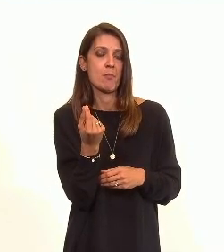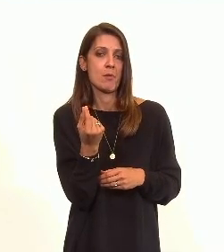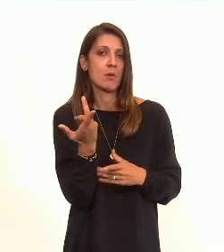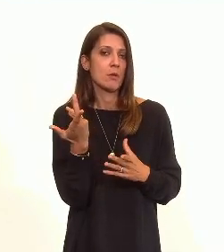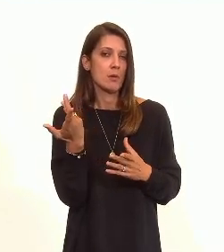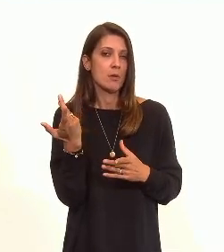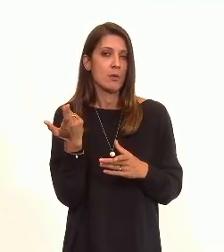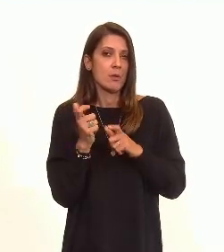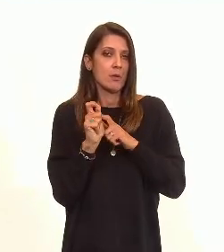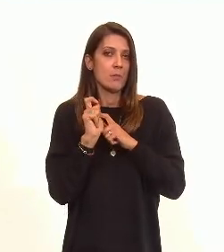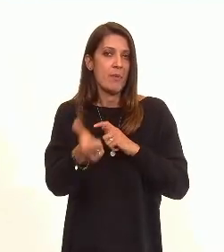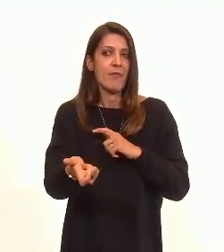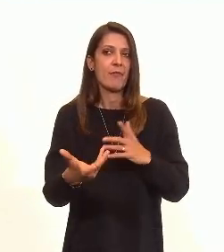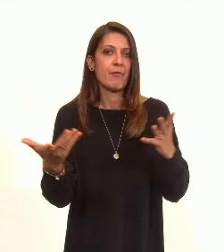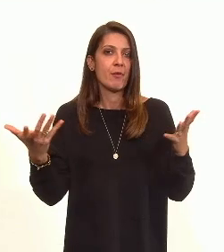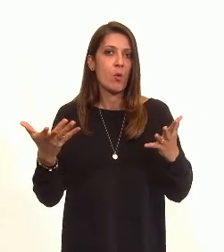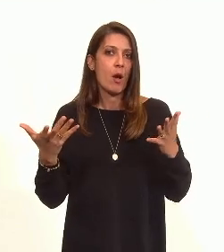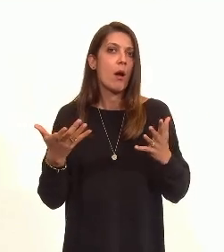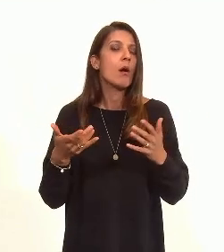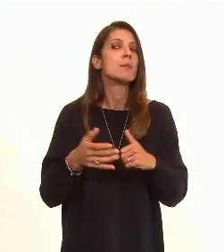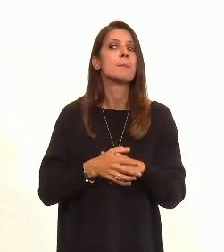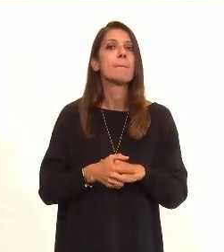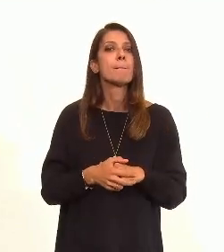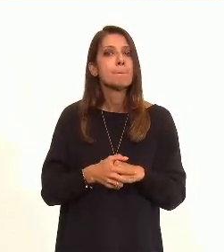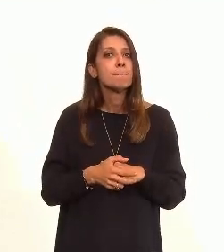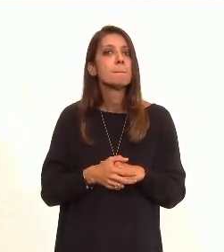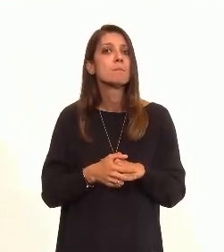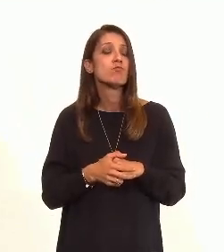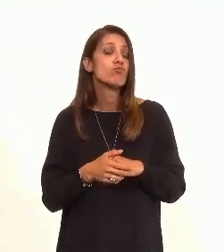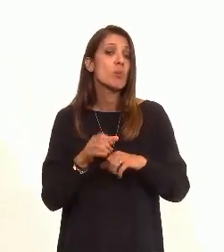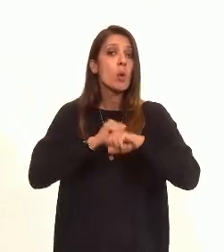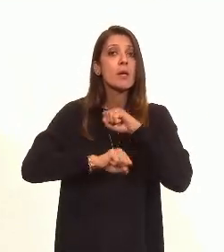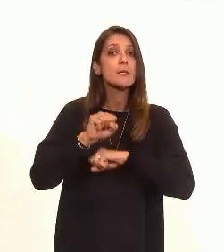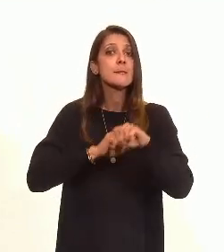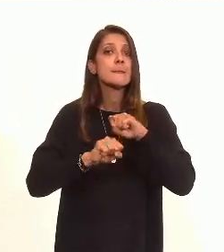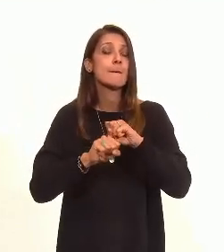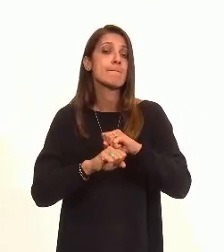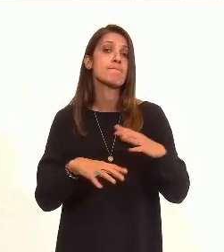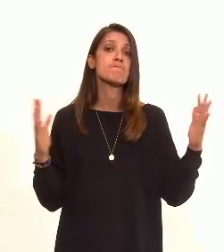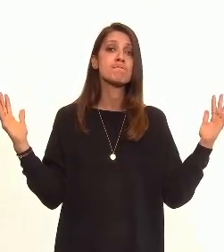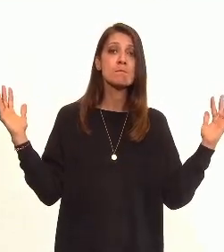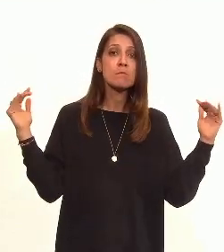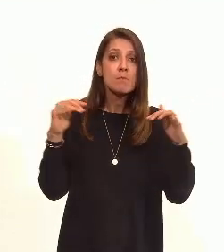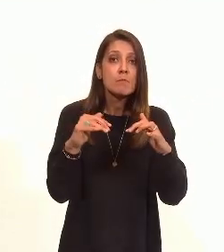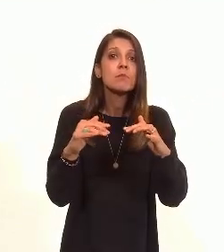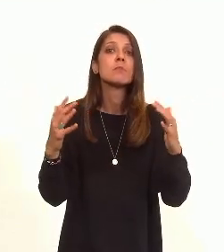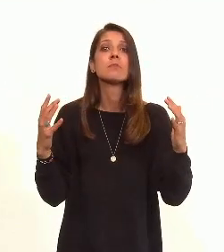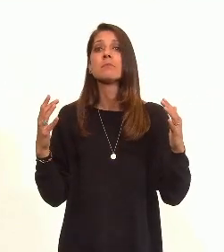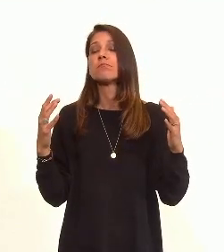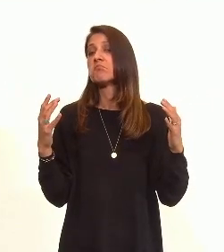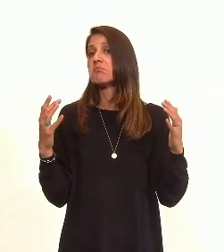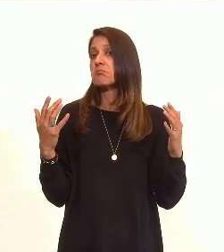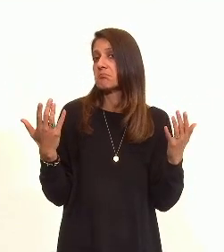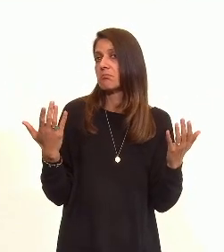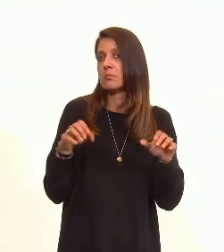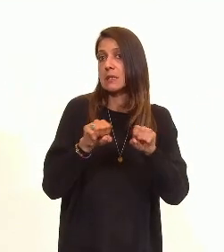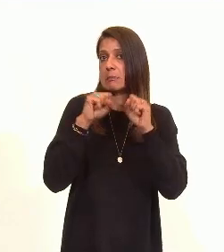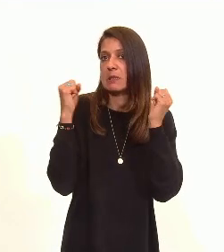qui allons rencontrer à travers des colloques, à travers des initiatives comme